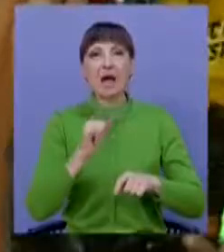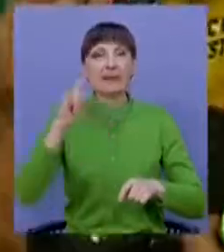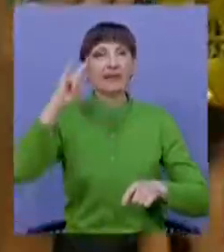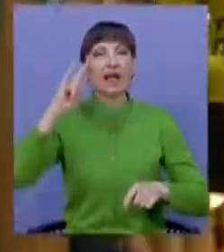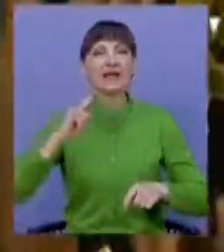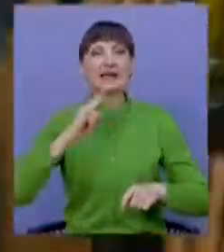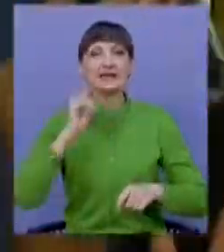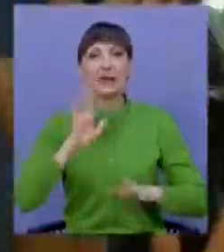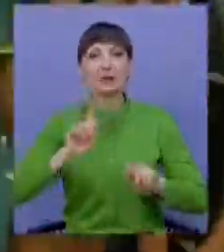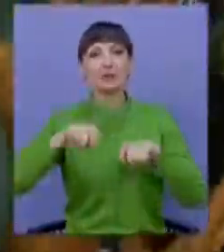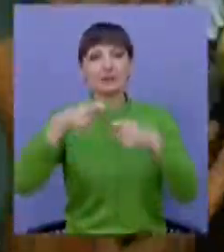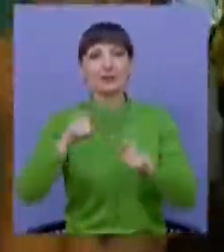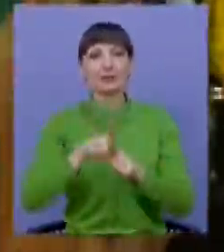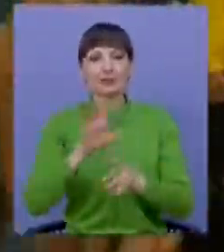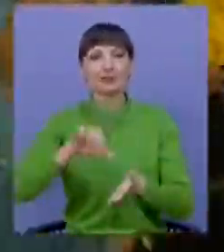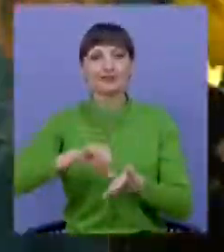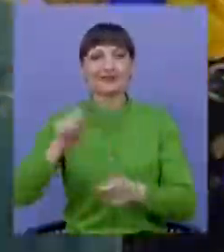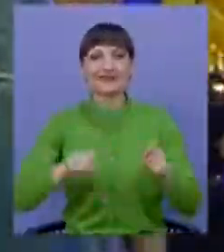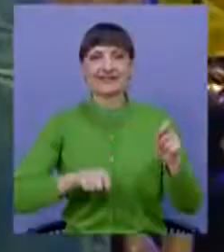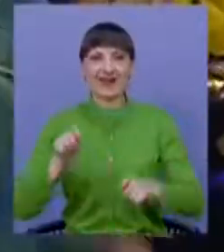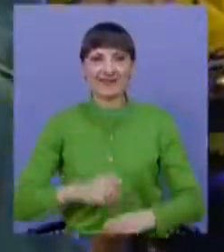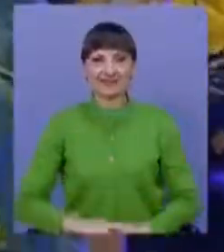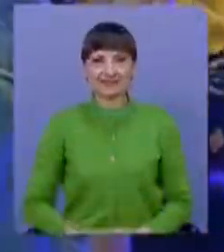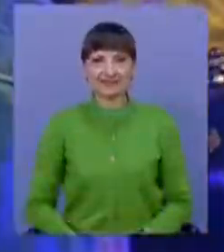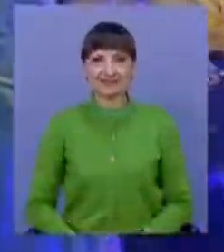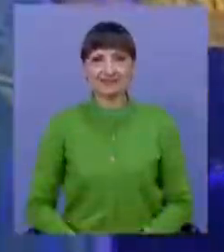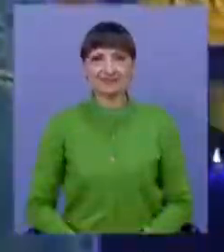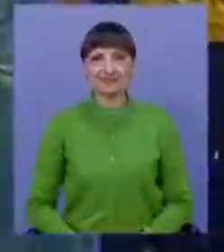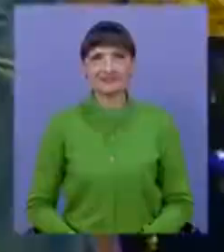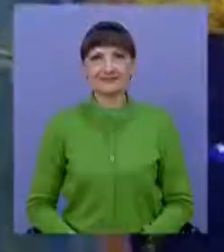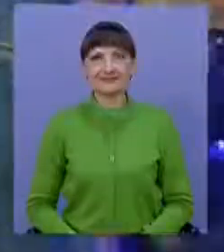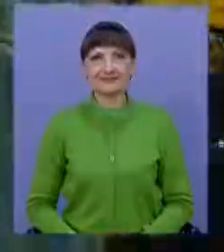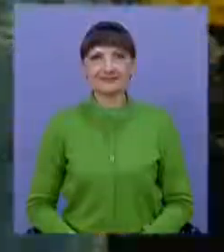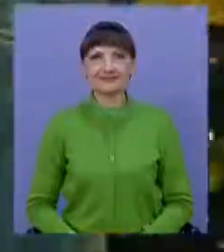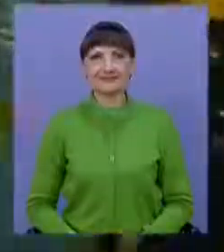Казахстану! Дина Жанабекова, Рашид Шукуралиев, телеканал Алматы.